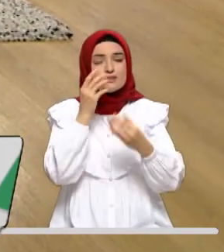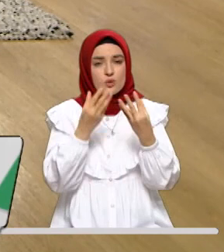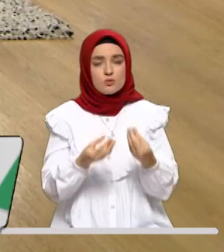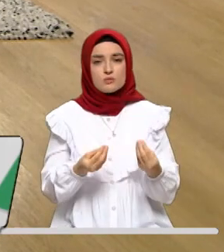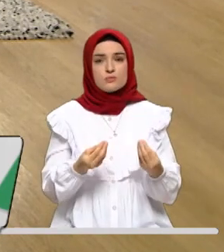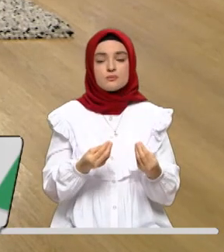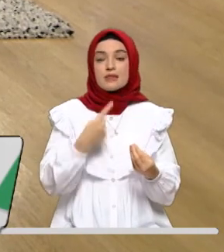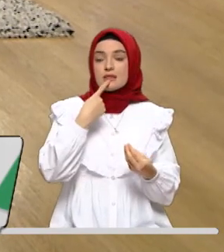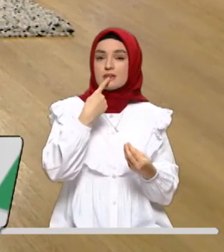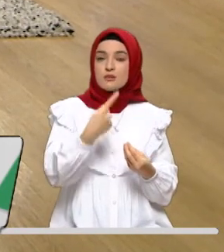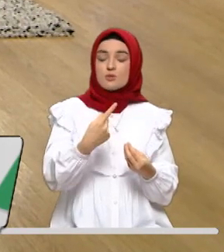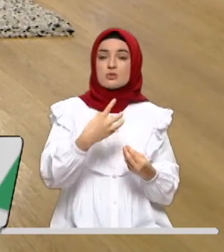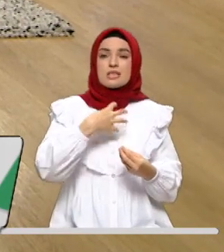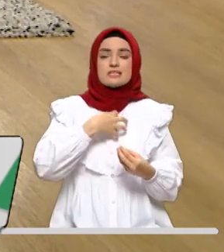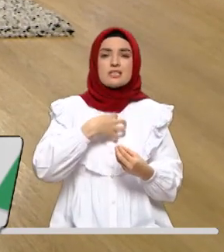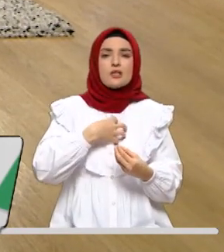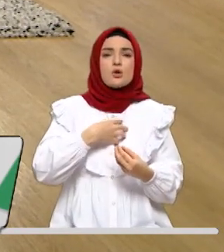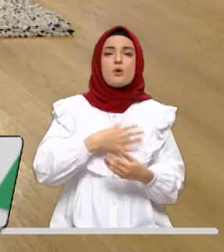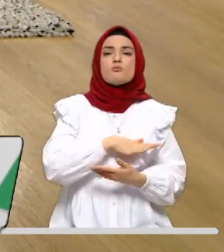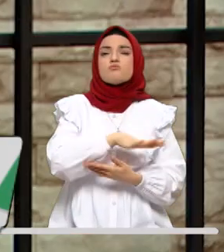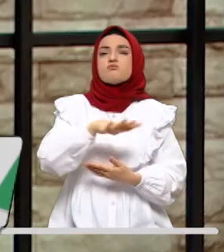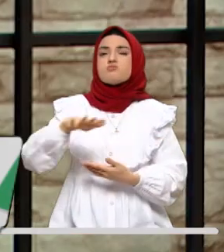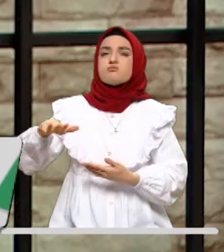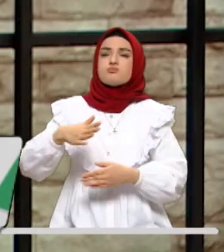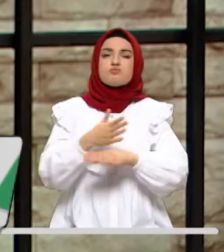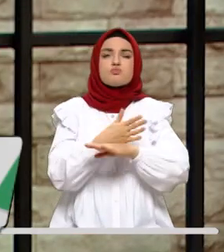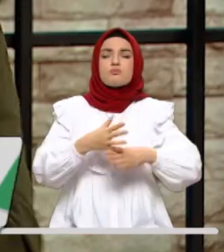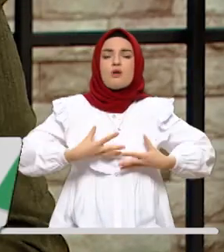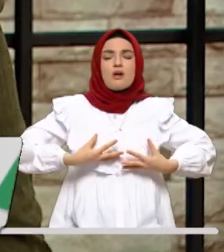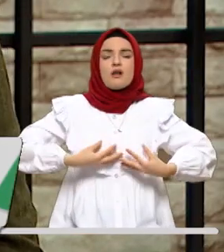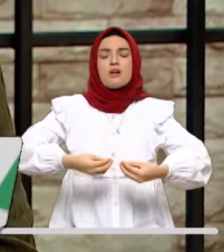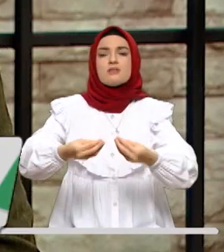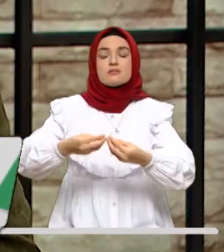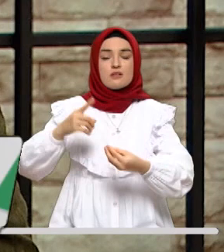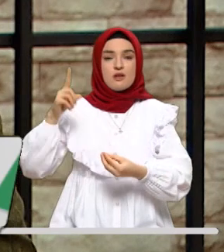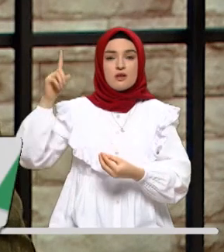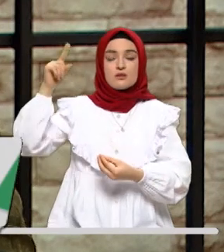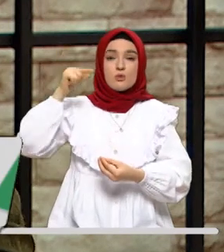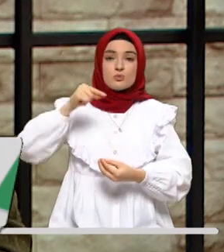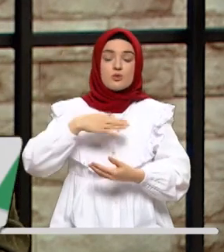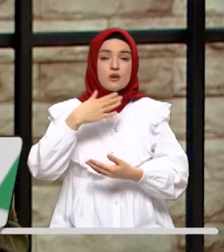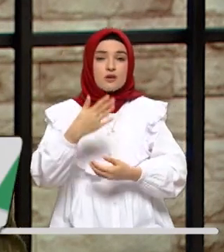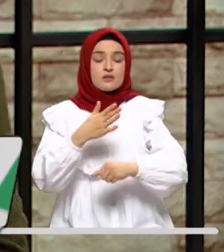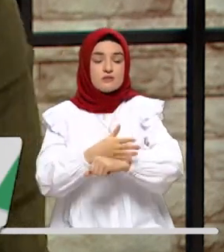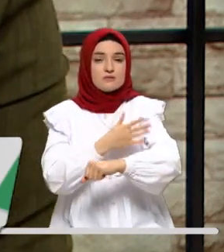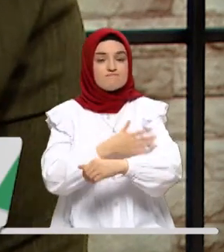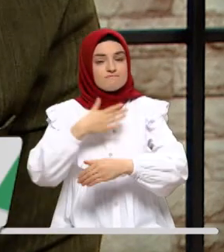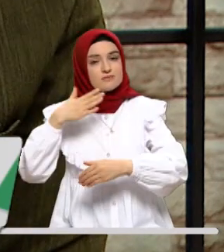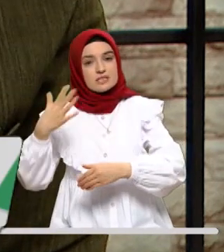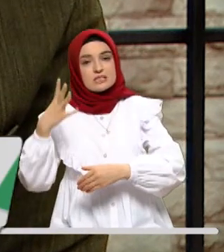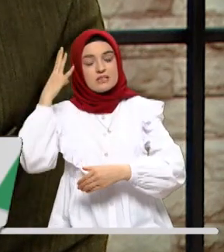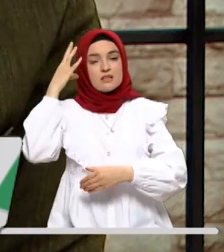ki canı, cananı, bütün varımı alsın da Hüda. Bunu ancak vatanın dışındakiler anlar.